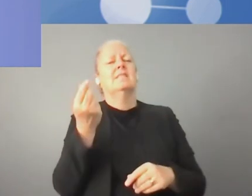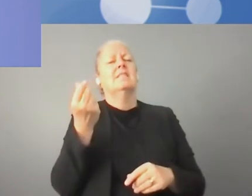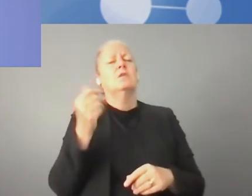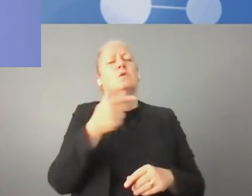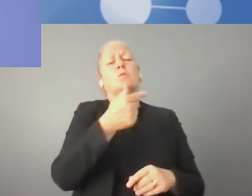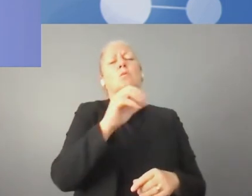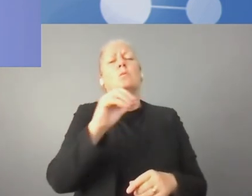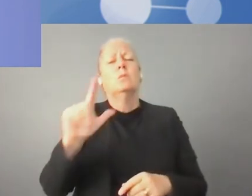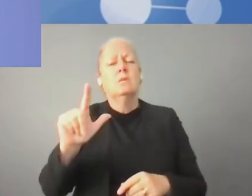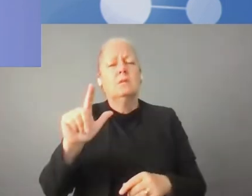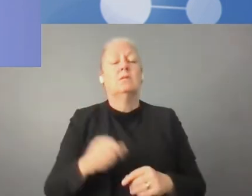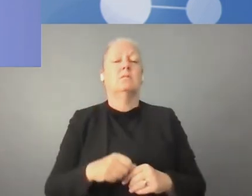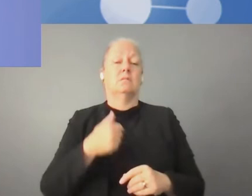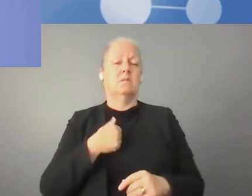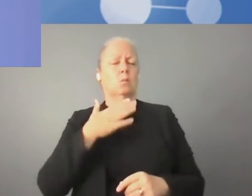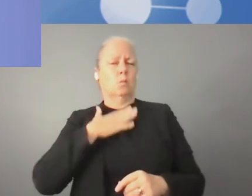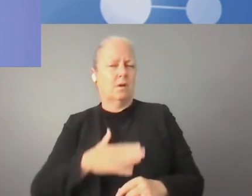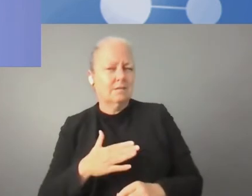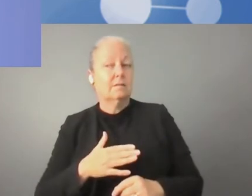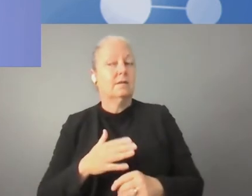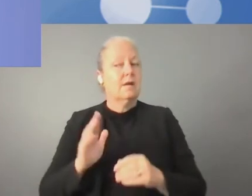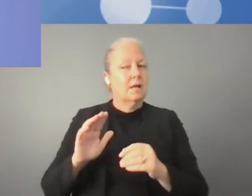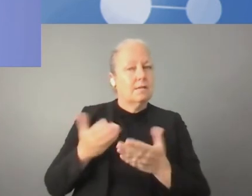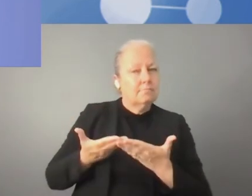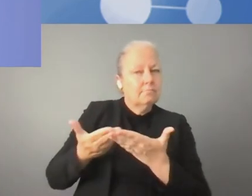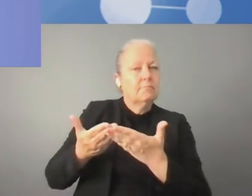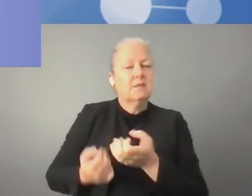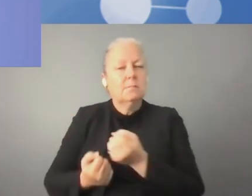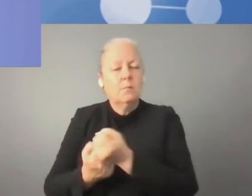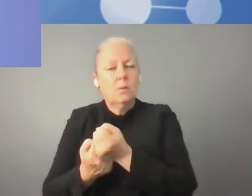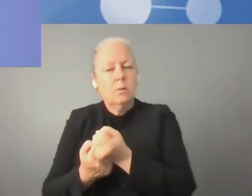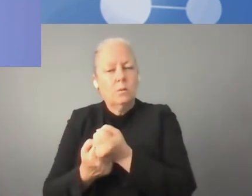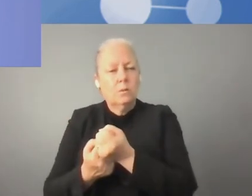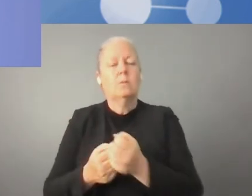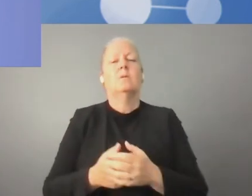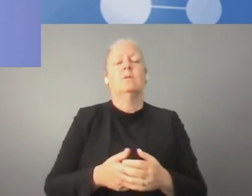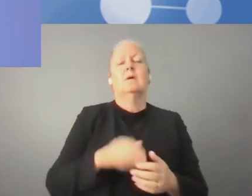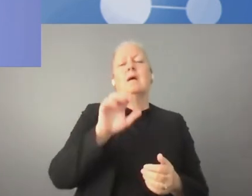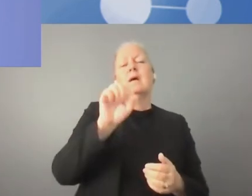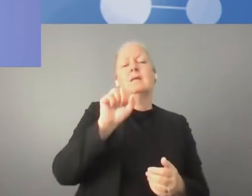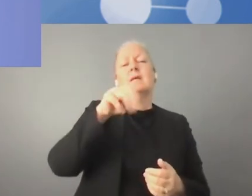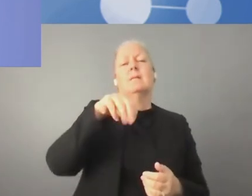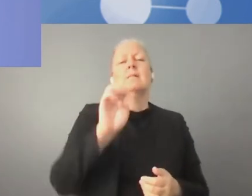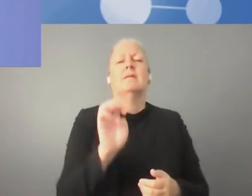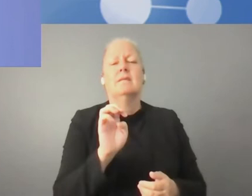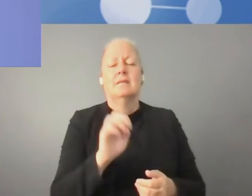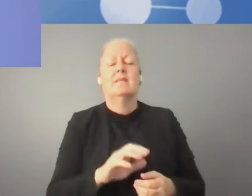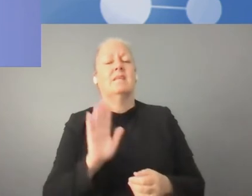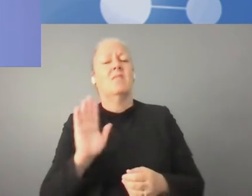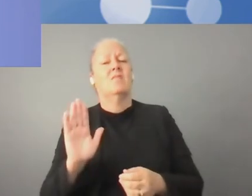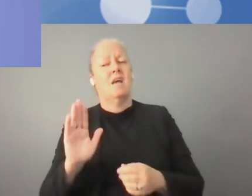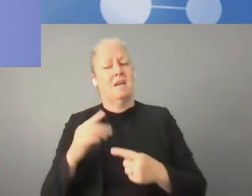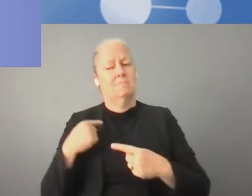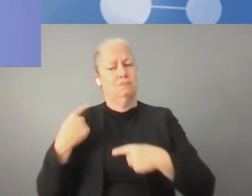以这样的公司他们所需要的是完全不一样的态度。我们知道那